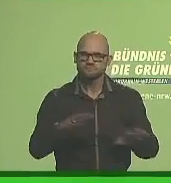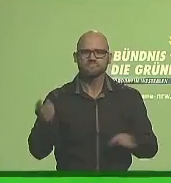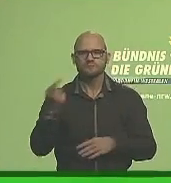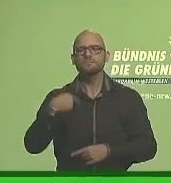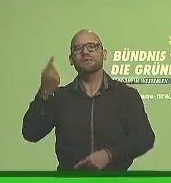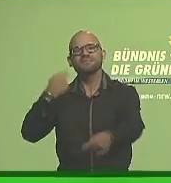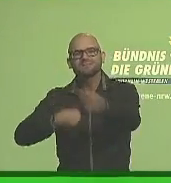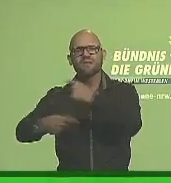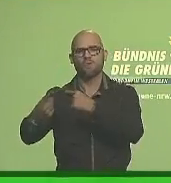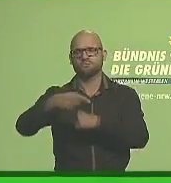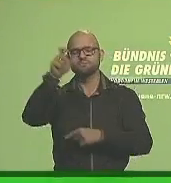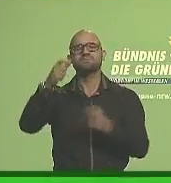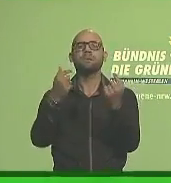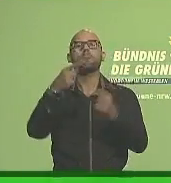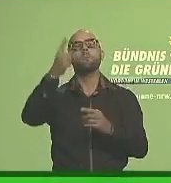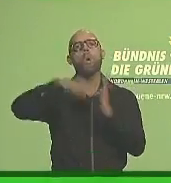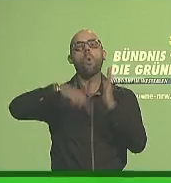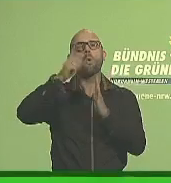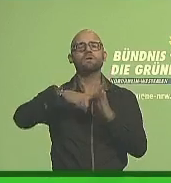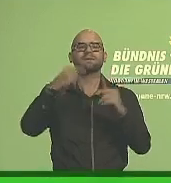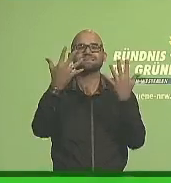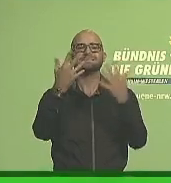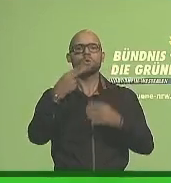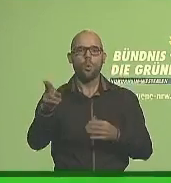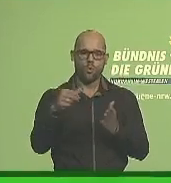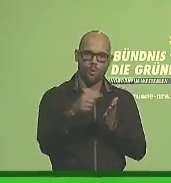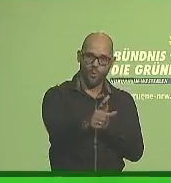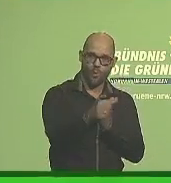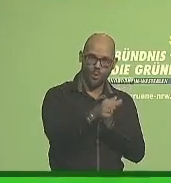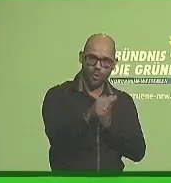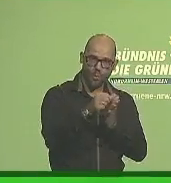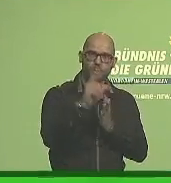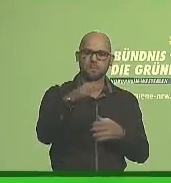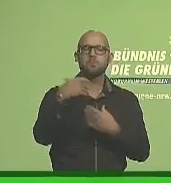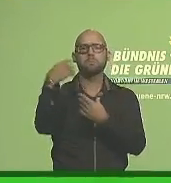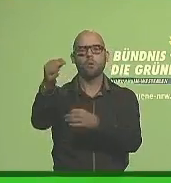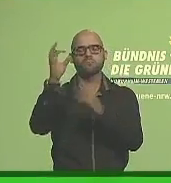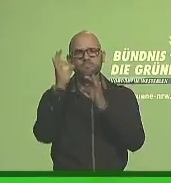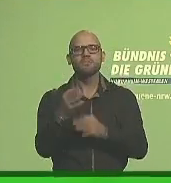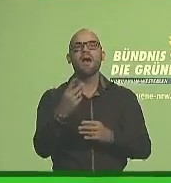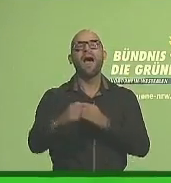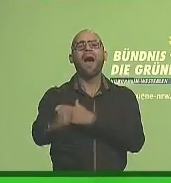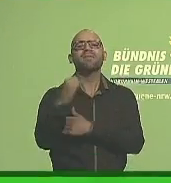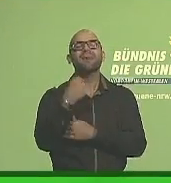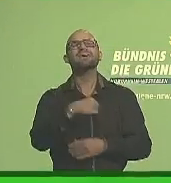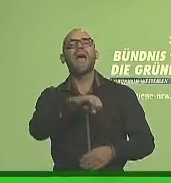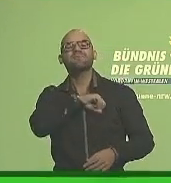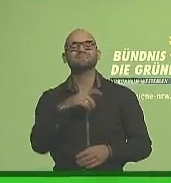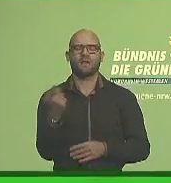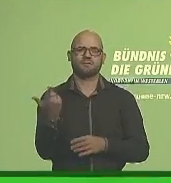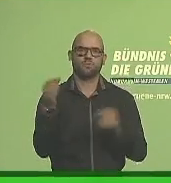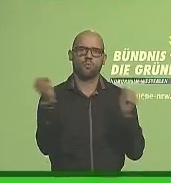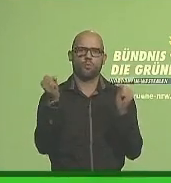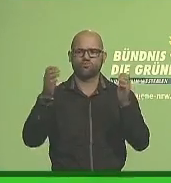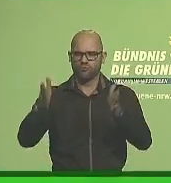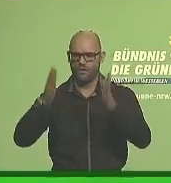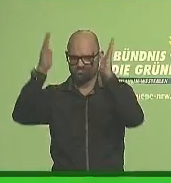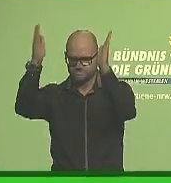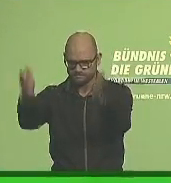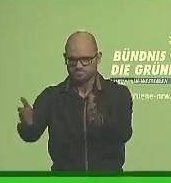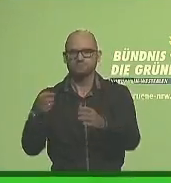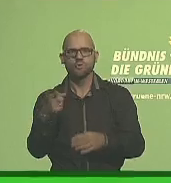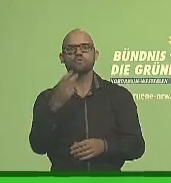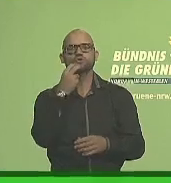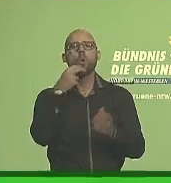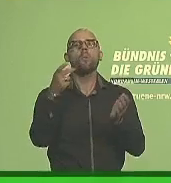die Menschen 10 Euro im Monat, bekommen einen neuen energieeffizienten Kühlschrank und können unmittelbar Geld sparen und damit auch ihre